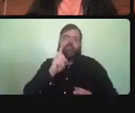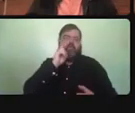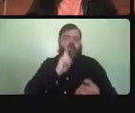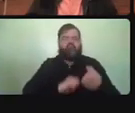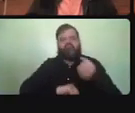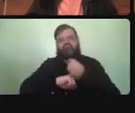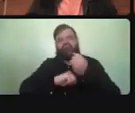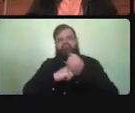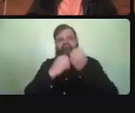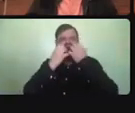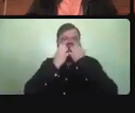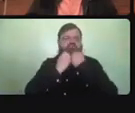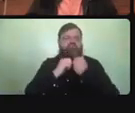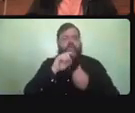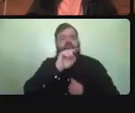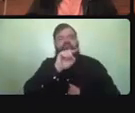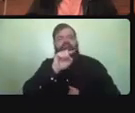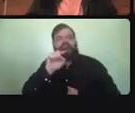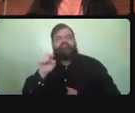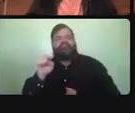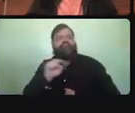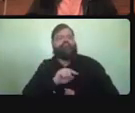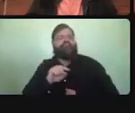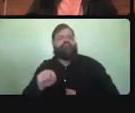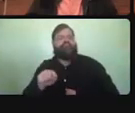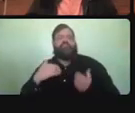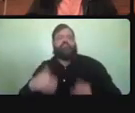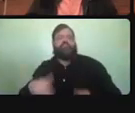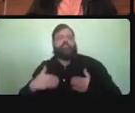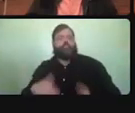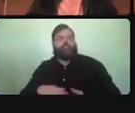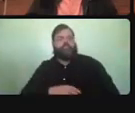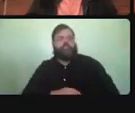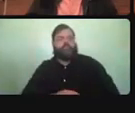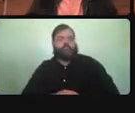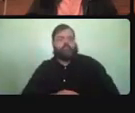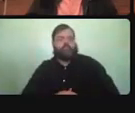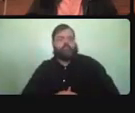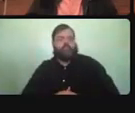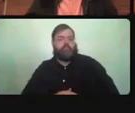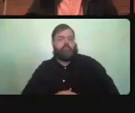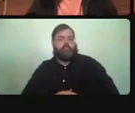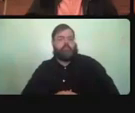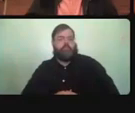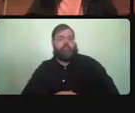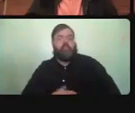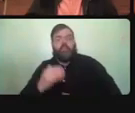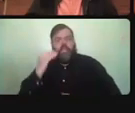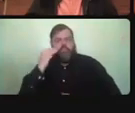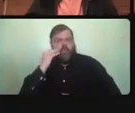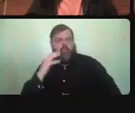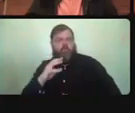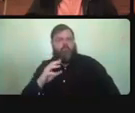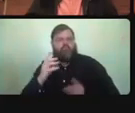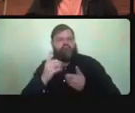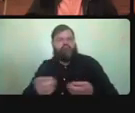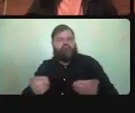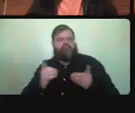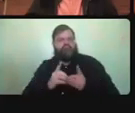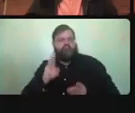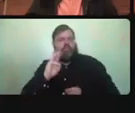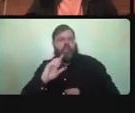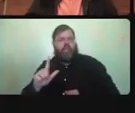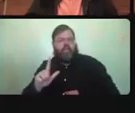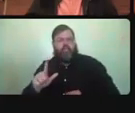Tumezungumzia cha muhimu hapa ni mawasiliano kati ya wanafunzi na pia